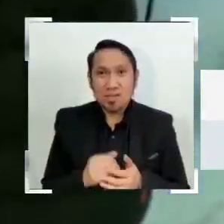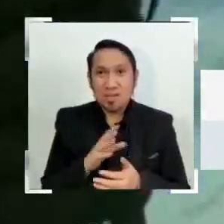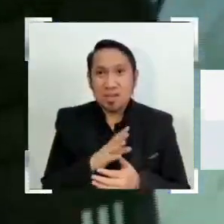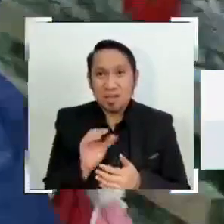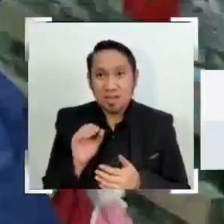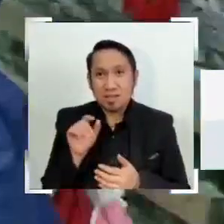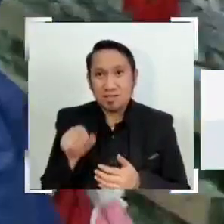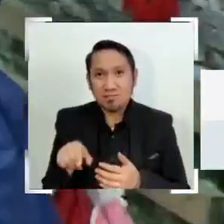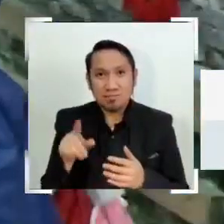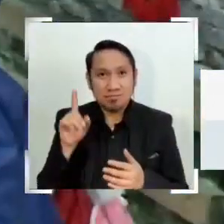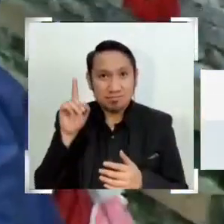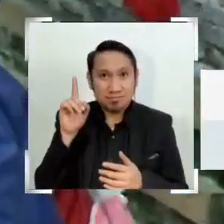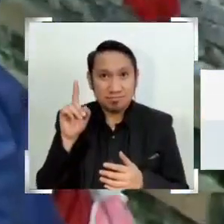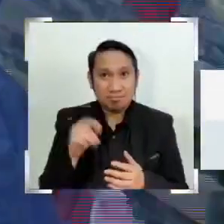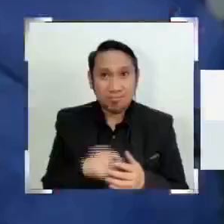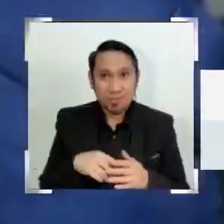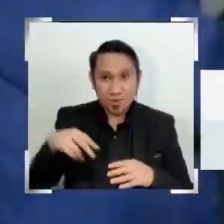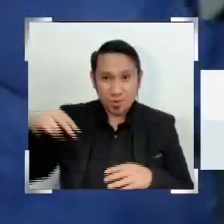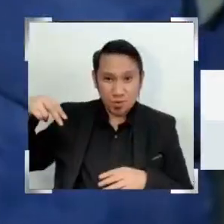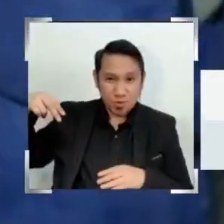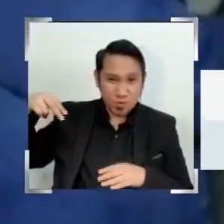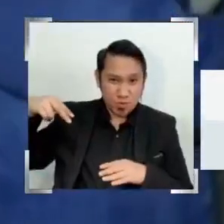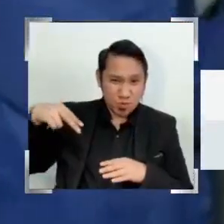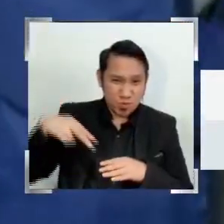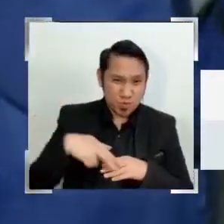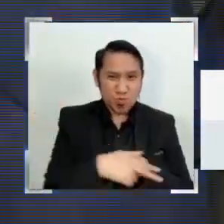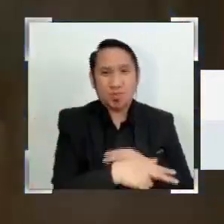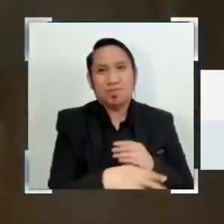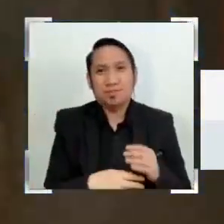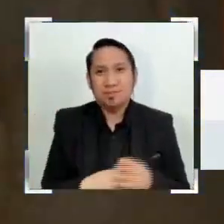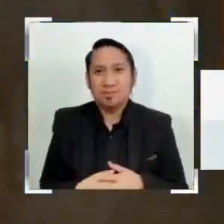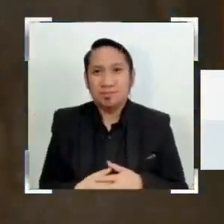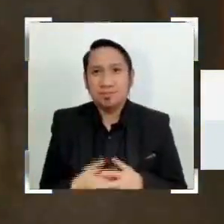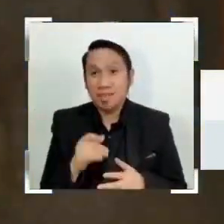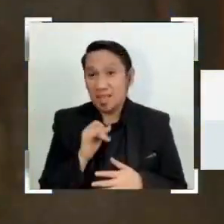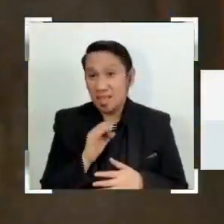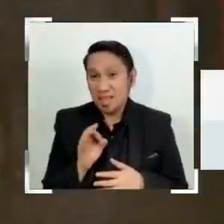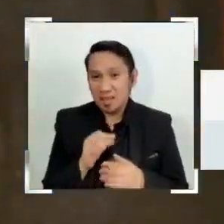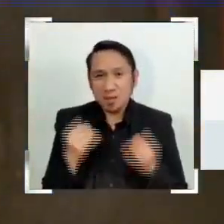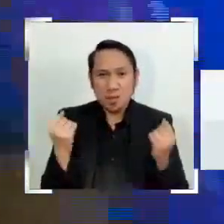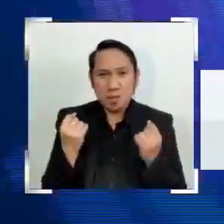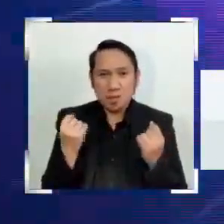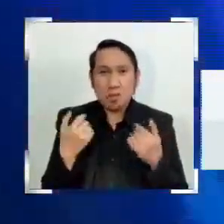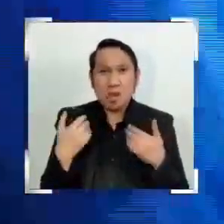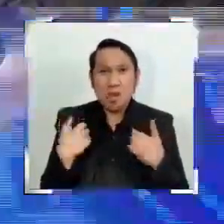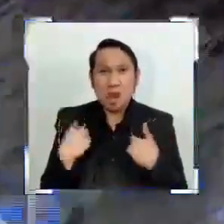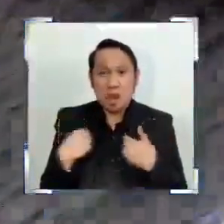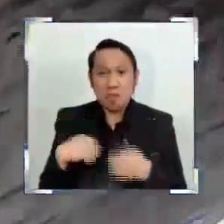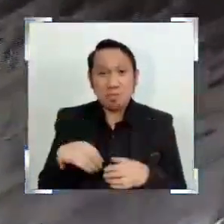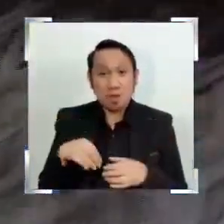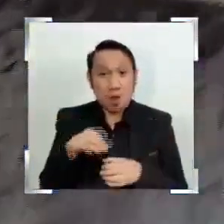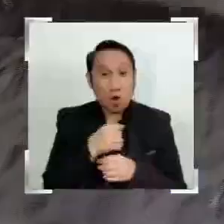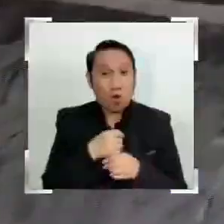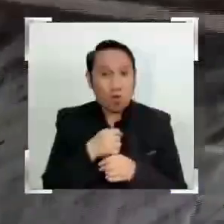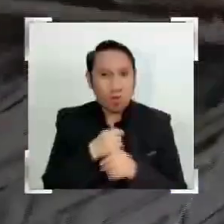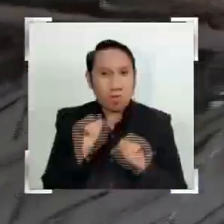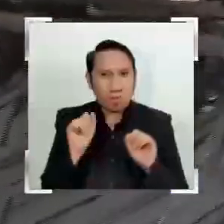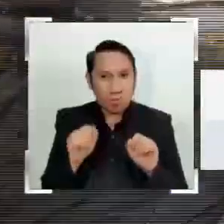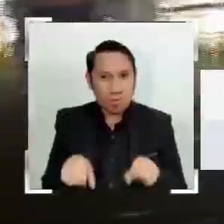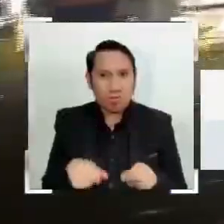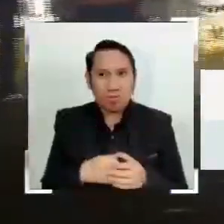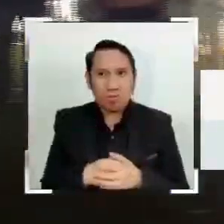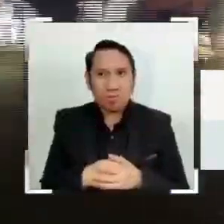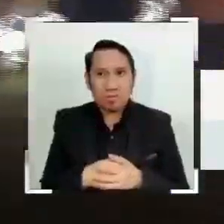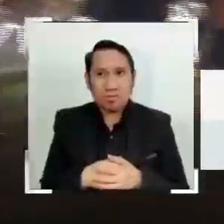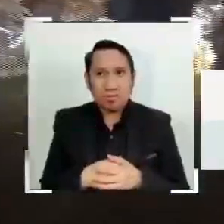ang haba. At kung ginawin, pwedeng magpainit sa coffee shop na may fireplace. White Christmas din ang tema